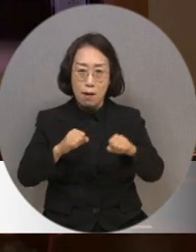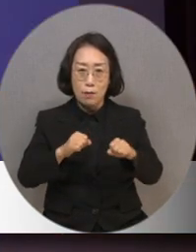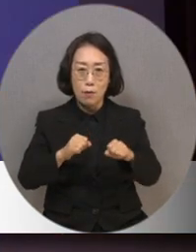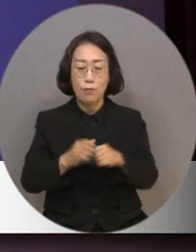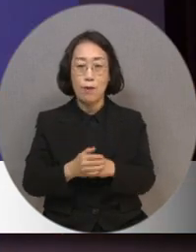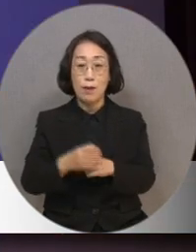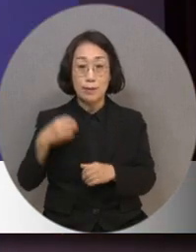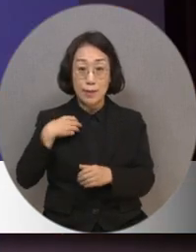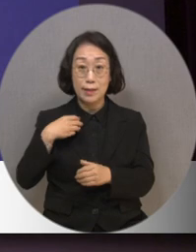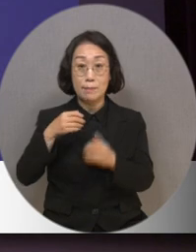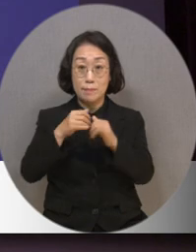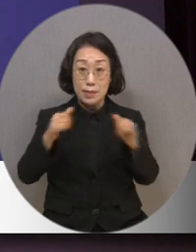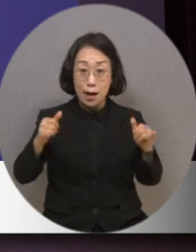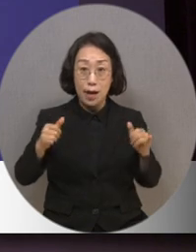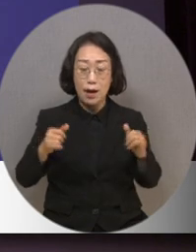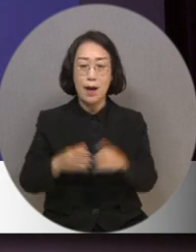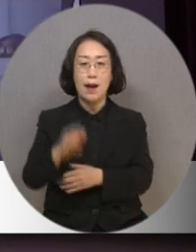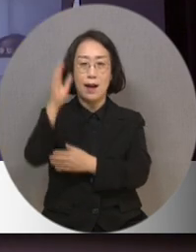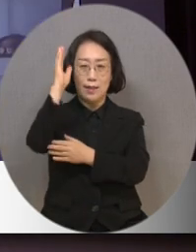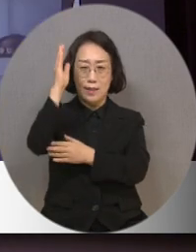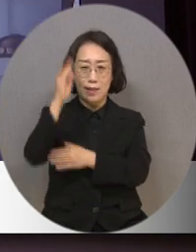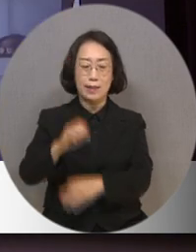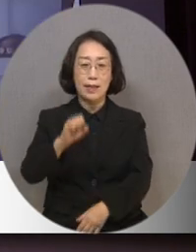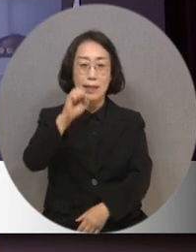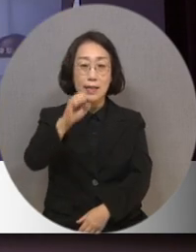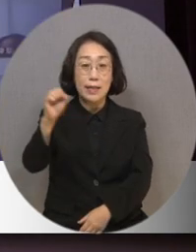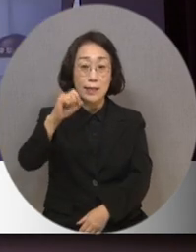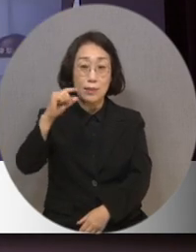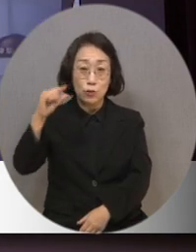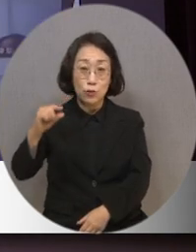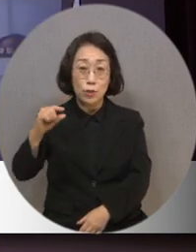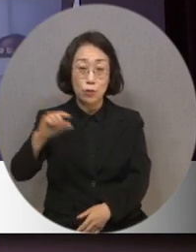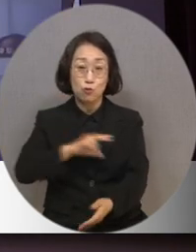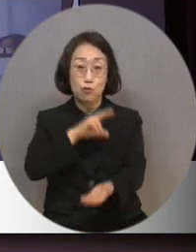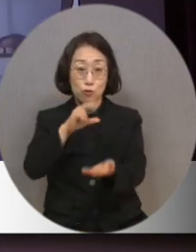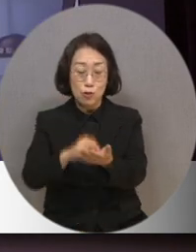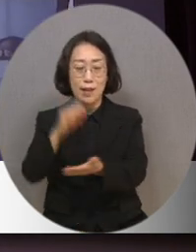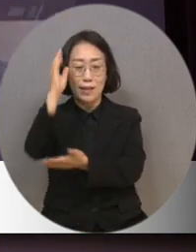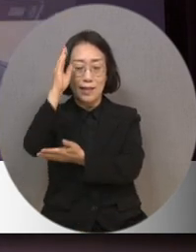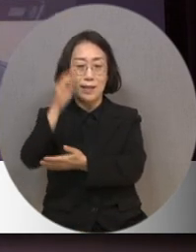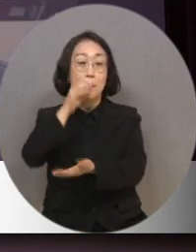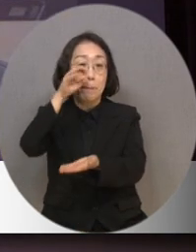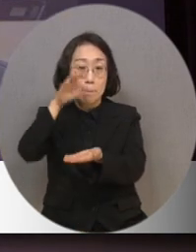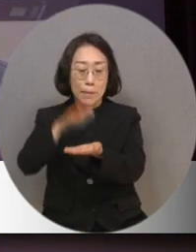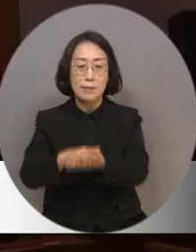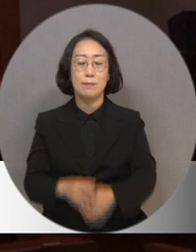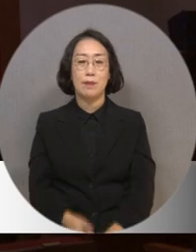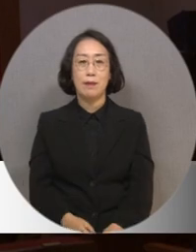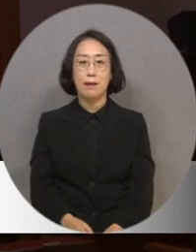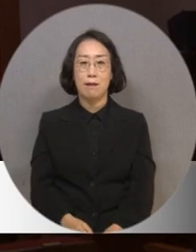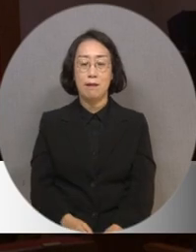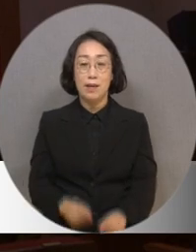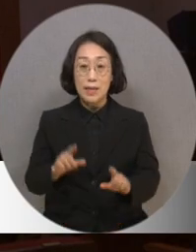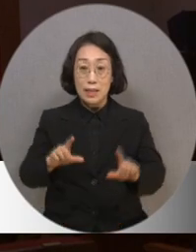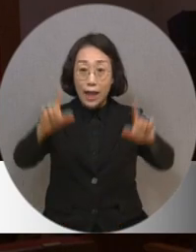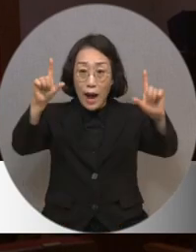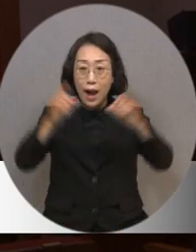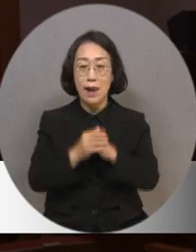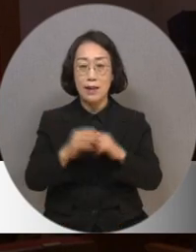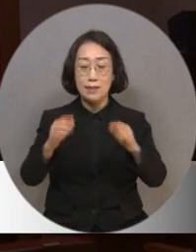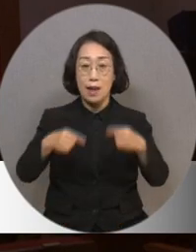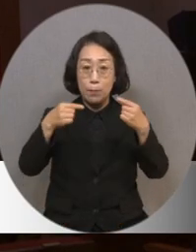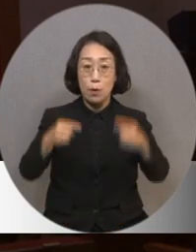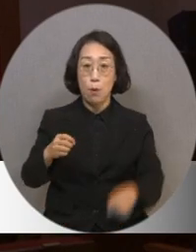지속가능실천과장의 사회복지사가 말하는 ESG를 주제로 한 초청 강연이 이어졌습니다. 행사에 참여한